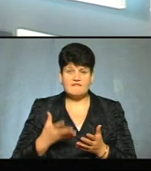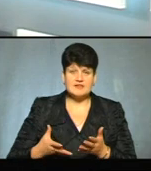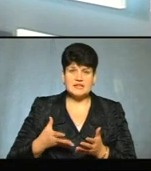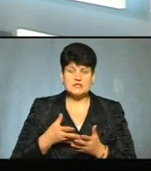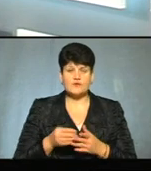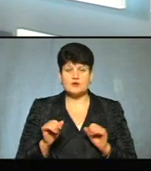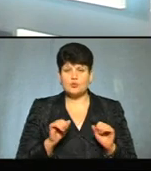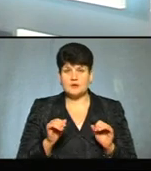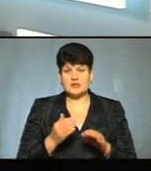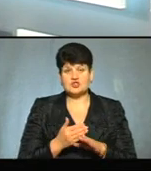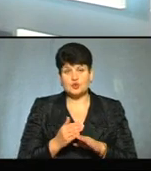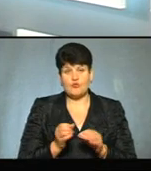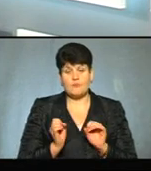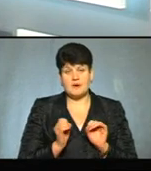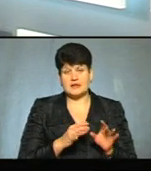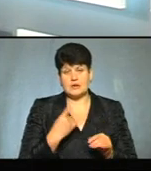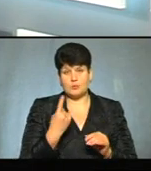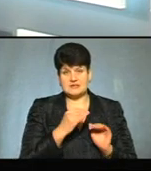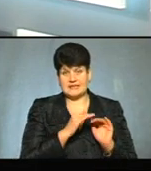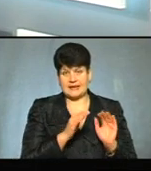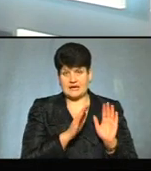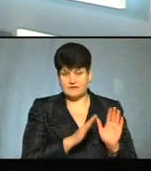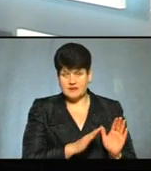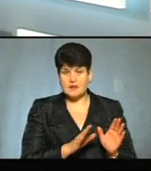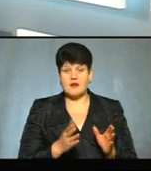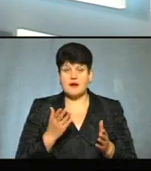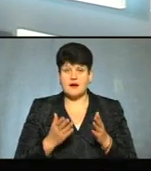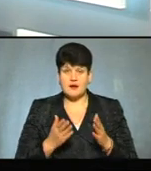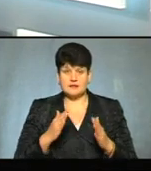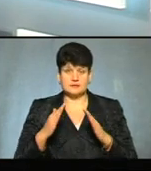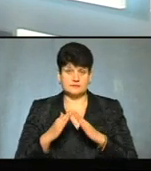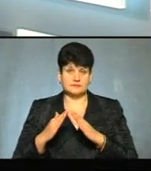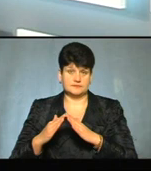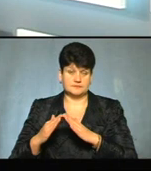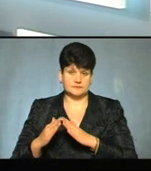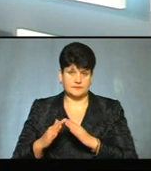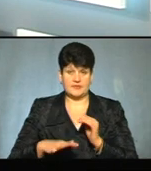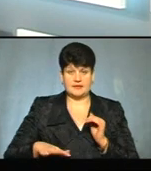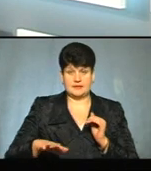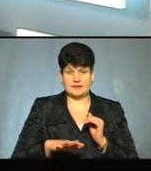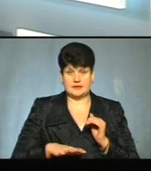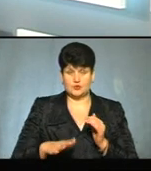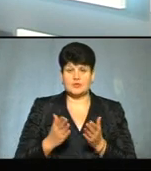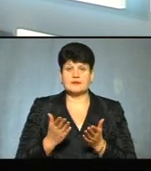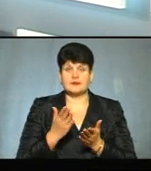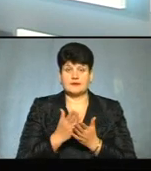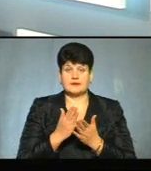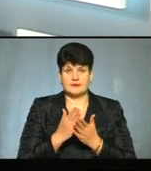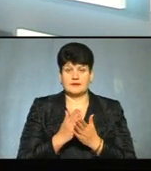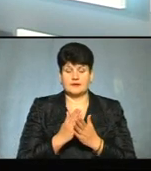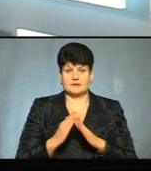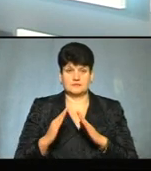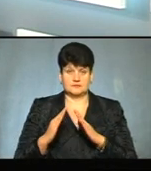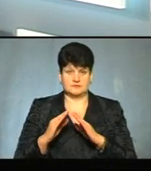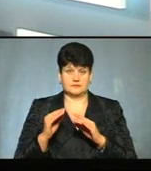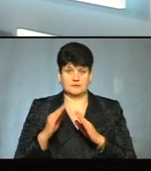і управління частково передано на обласний рівень, але разом з тим будівлі та територія, де знаходяться